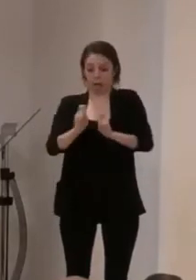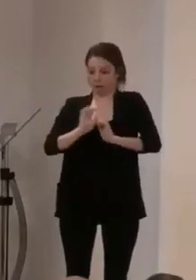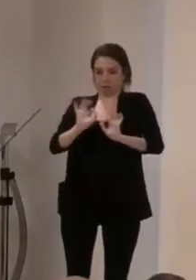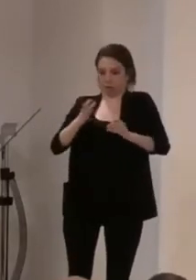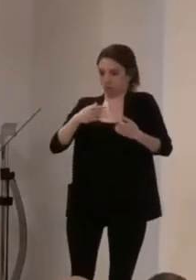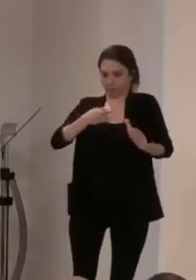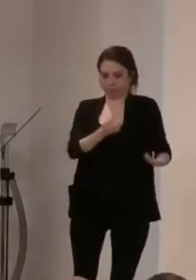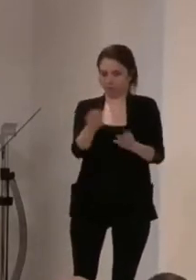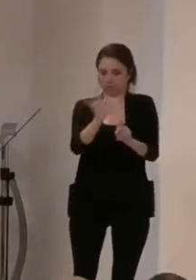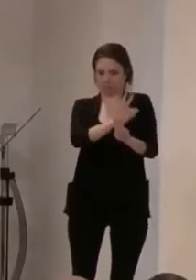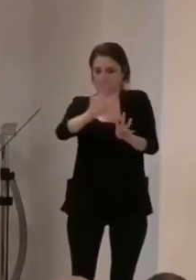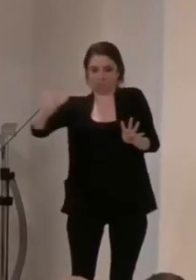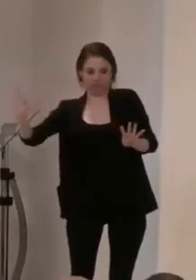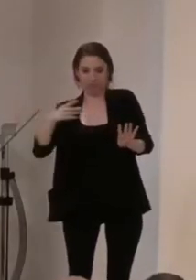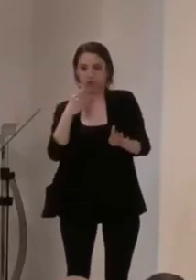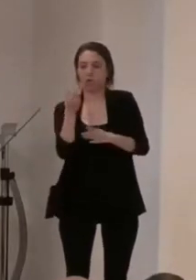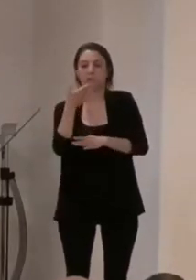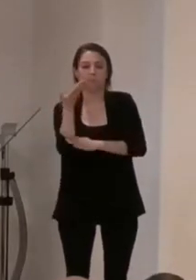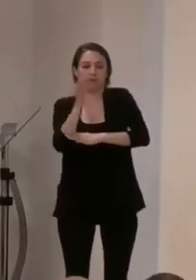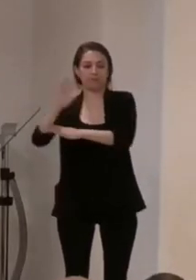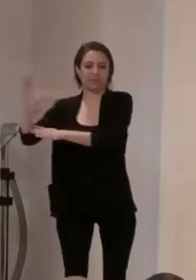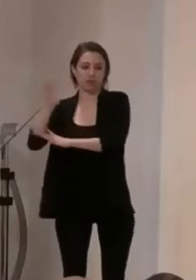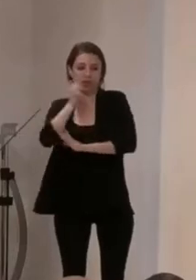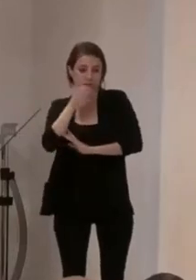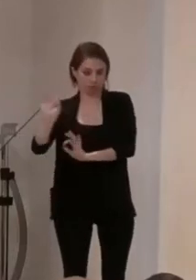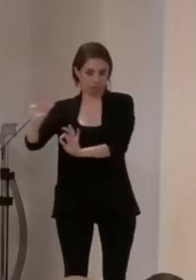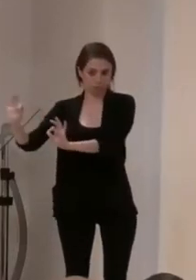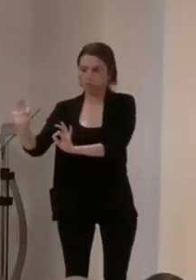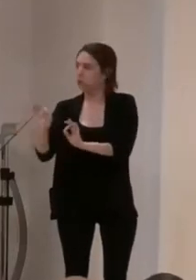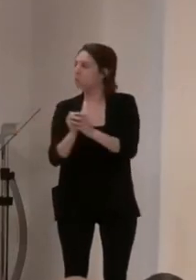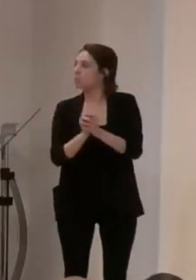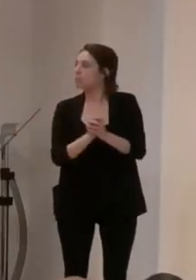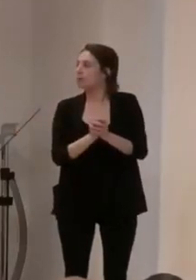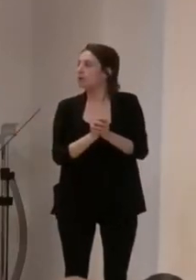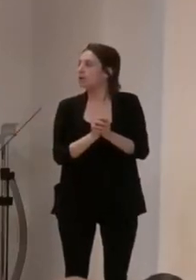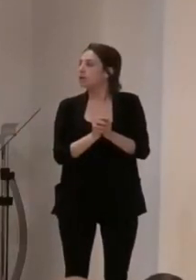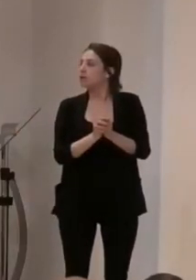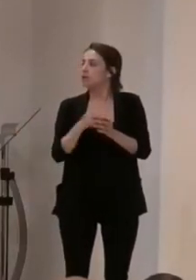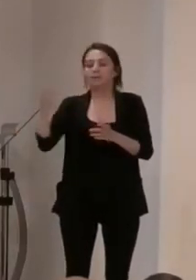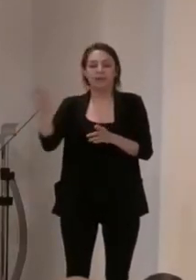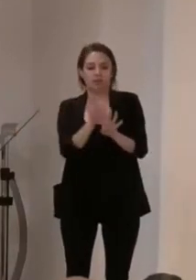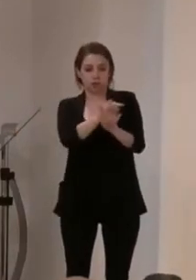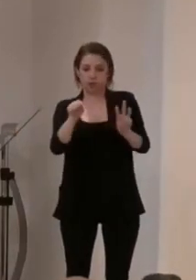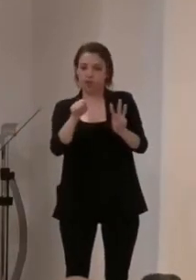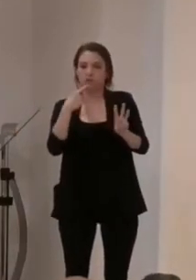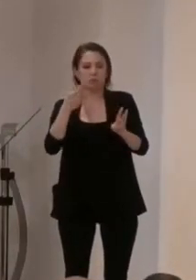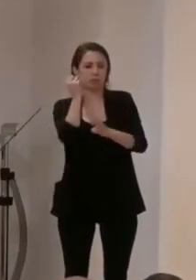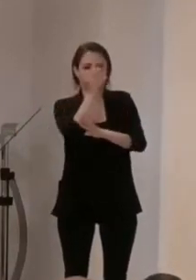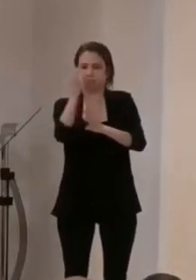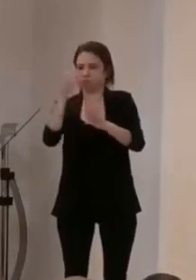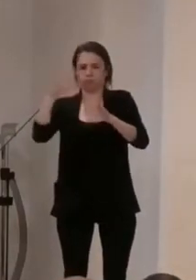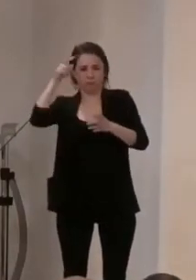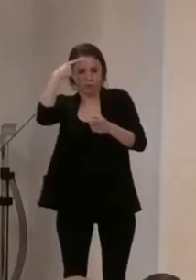simplement donaré pas, introduiré, us presentaré, crec que la presentació doncs, inicial ja està feta, i seran ells els que tenen moltes coses que